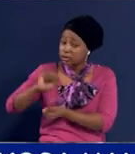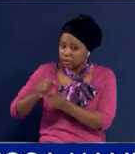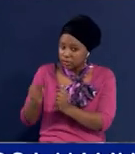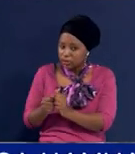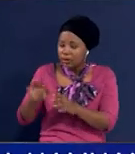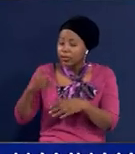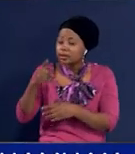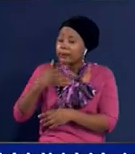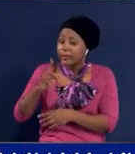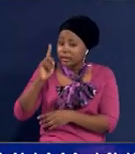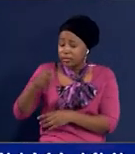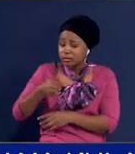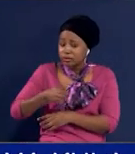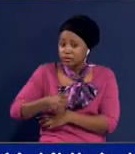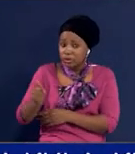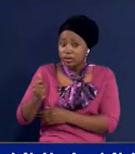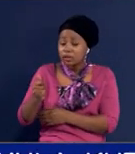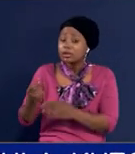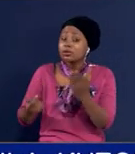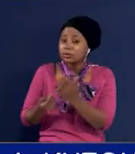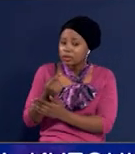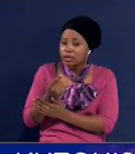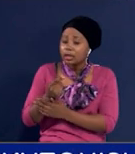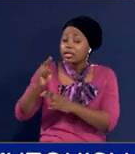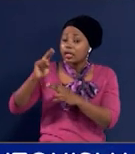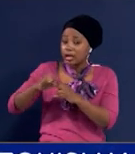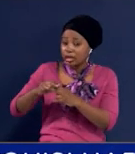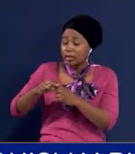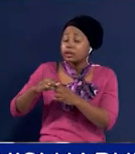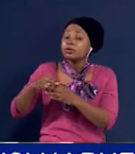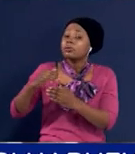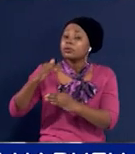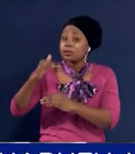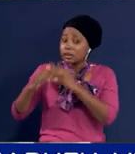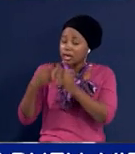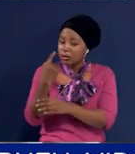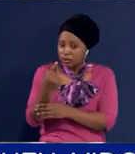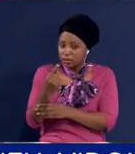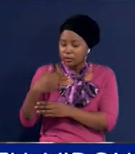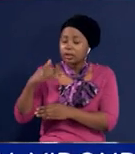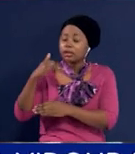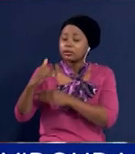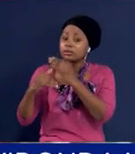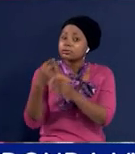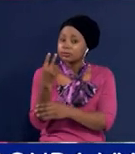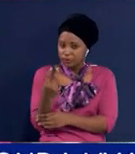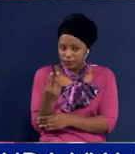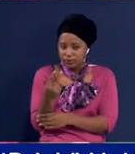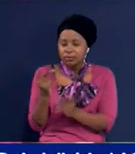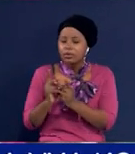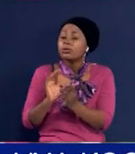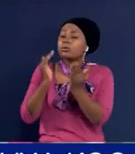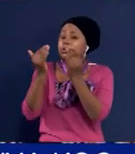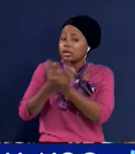basi majimaji atakayoyatoa yasiweze kuhama kwenye tabaka la kwanza la kitambaa kuja tabaka la pili. Na vile vile, kwa hiyo utakuwa umewakinga